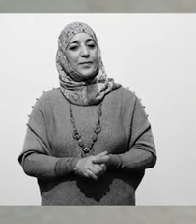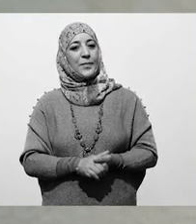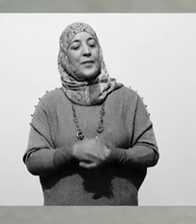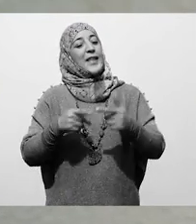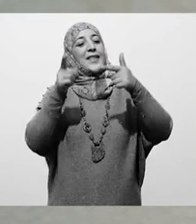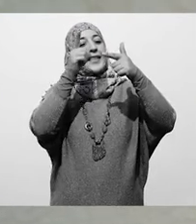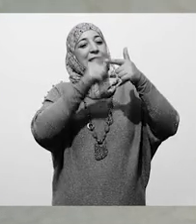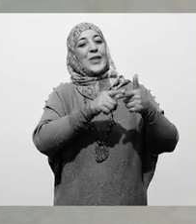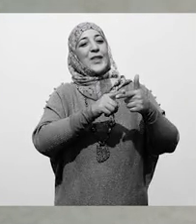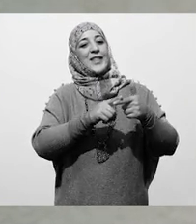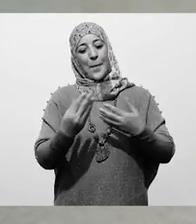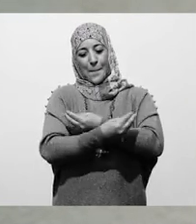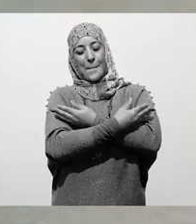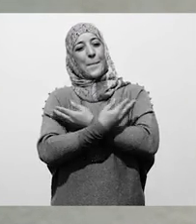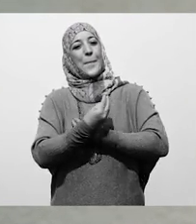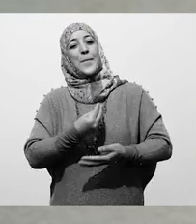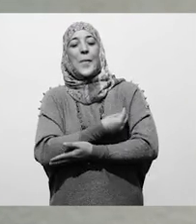Et l'autre, on ne sait pas.